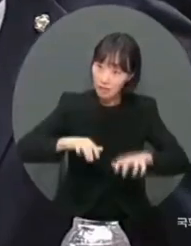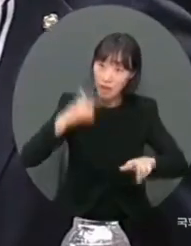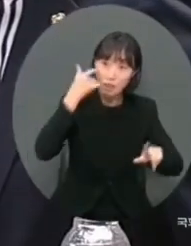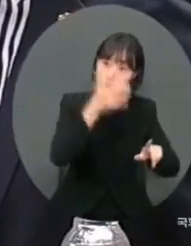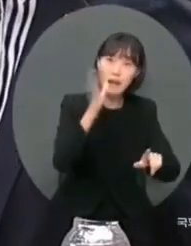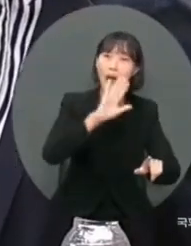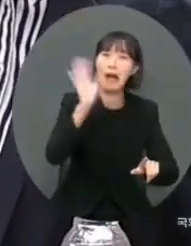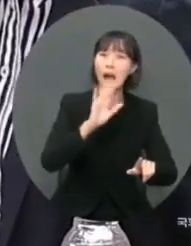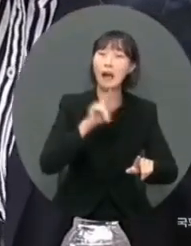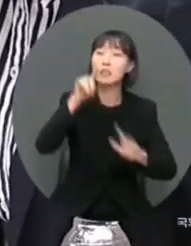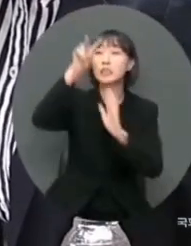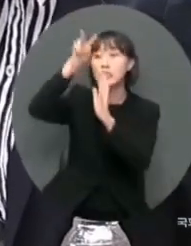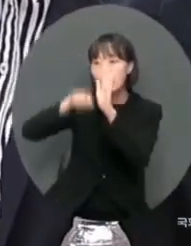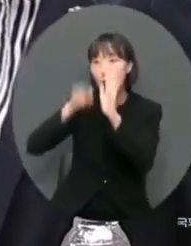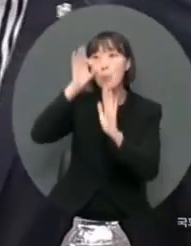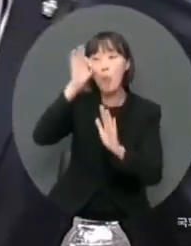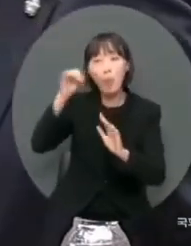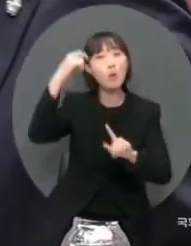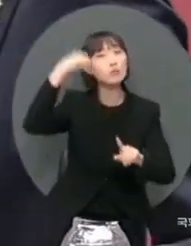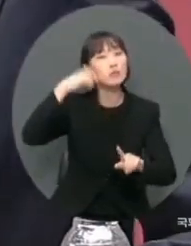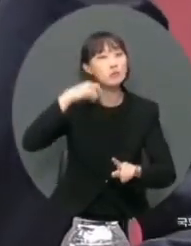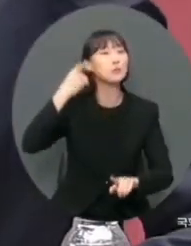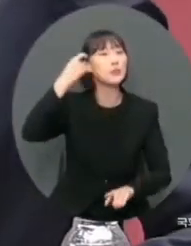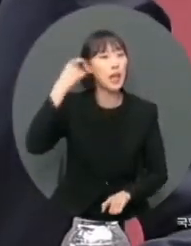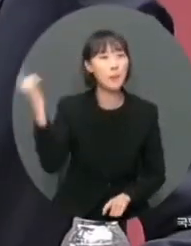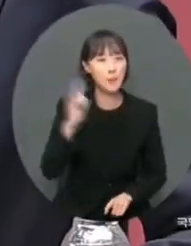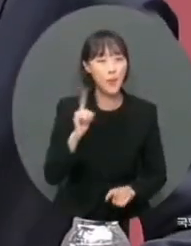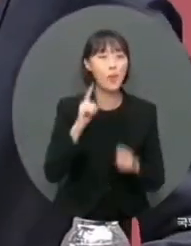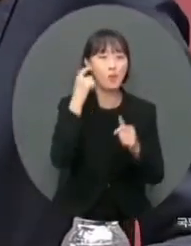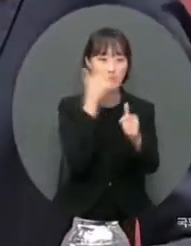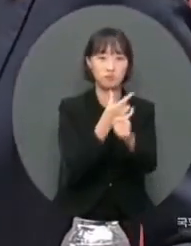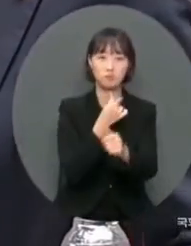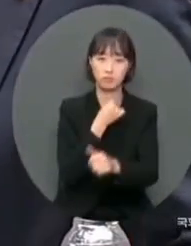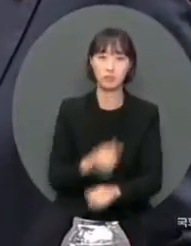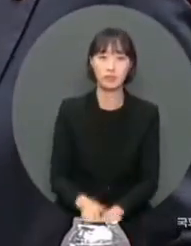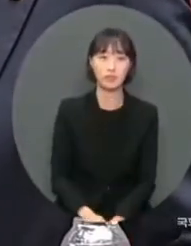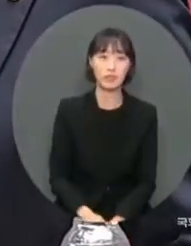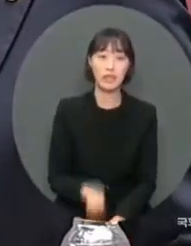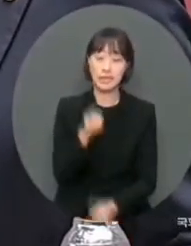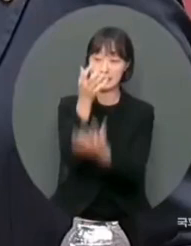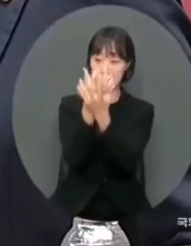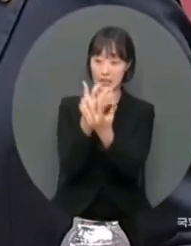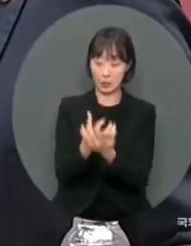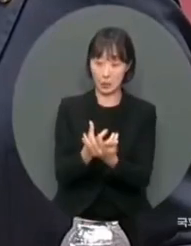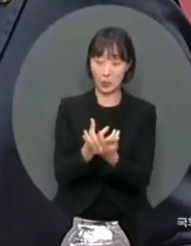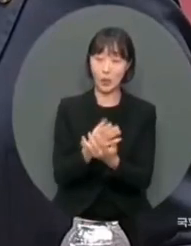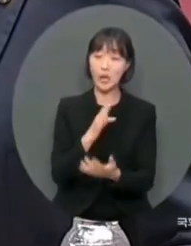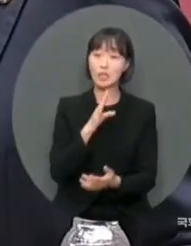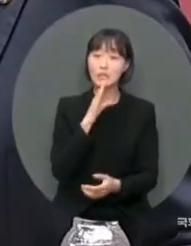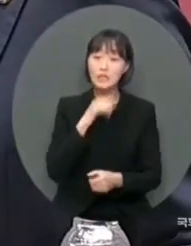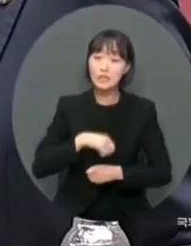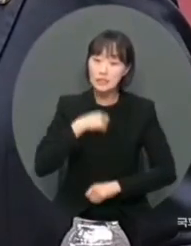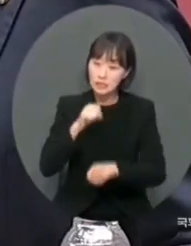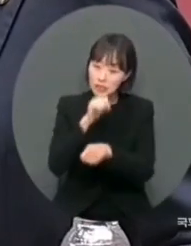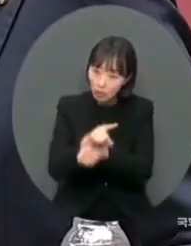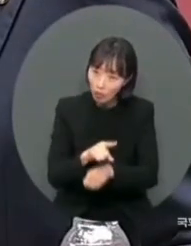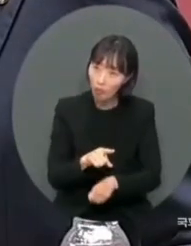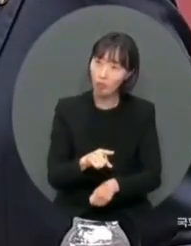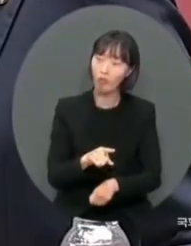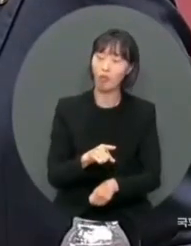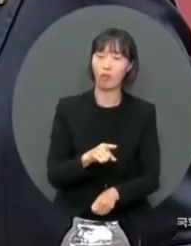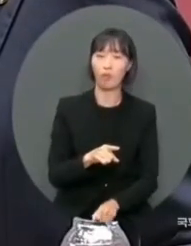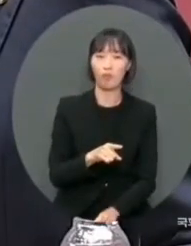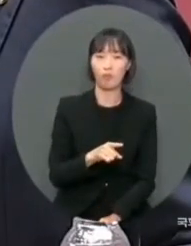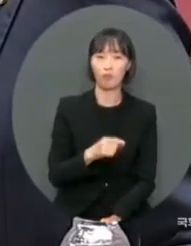분명하게 원전보도 유도라는 것에 대해서 총리의 생각이 어떤지를 물었습니다. 아니 제가 그 자료의 진정성이라 할까